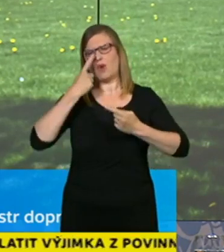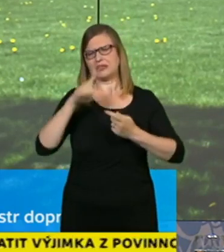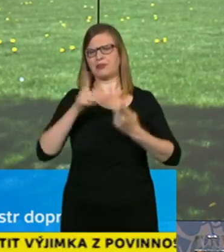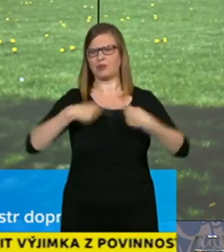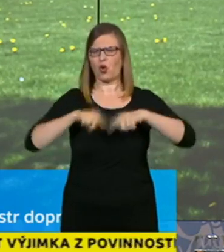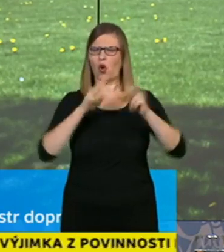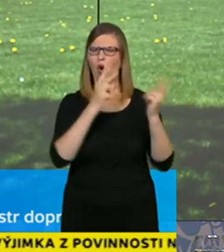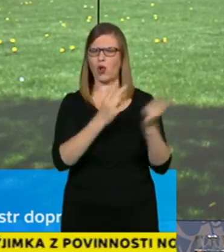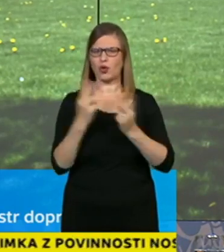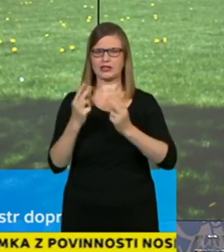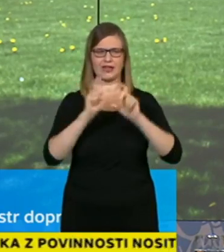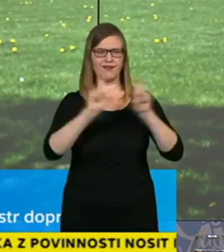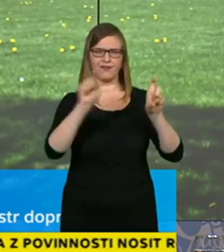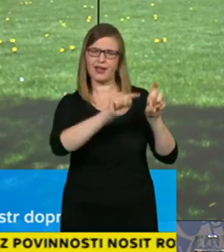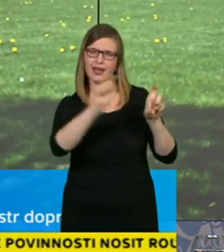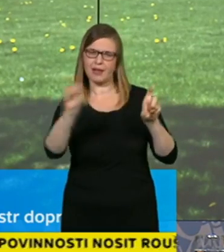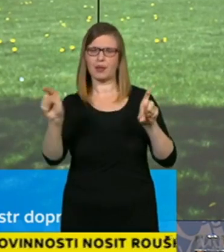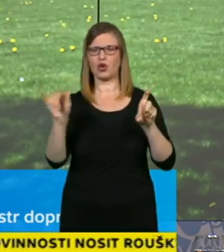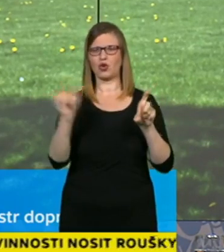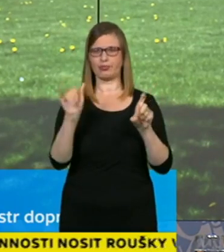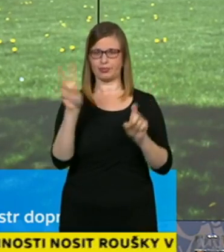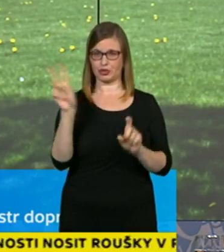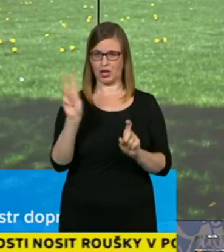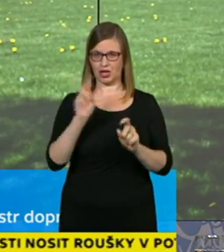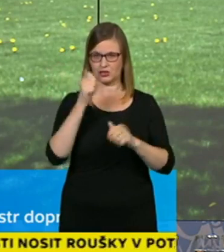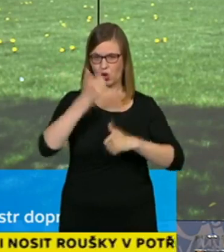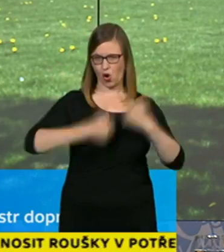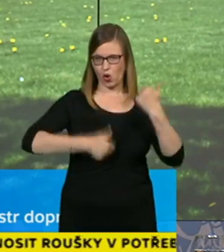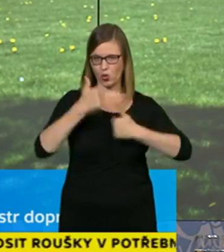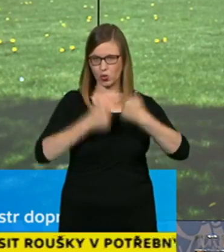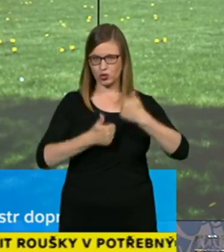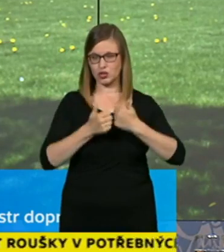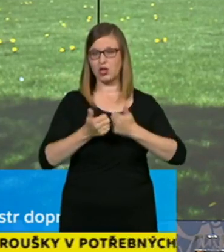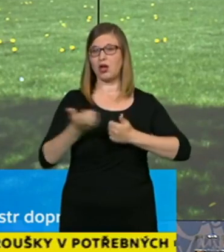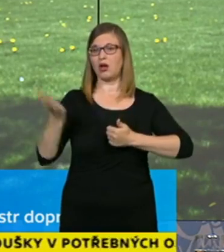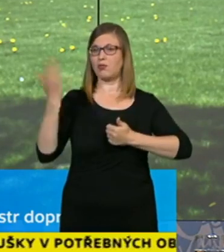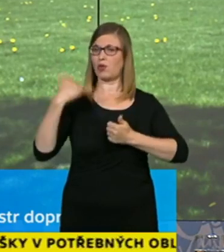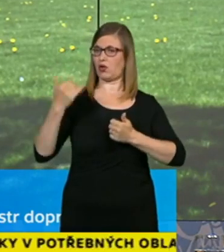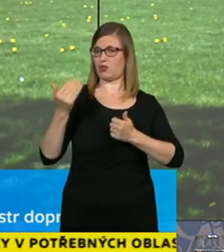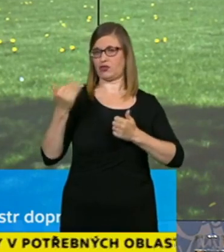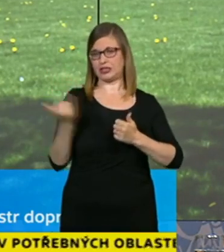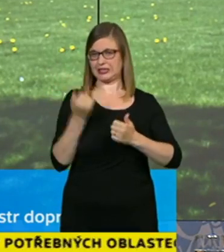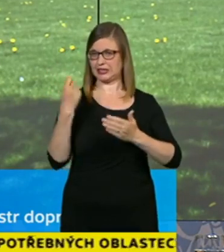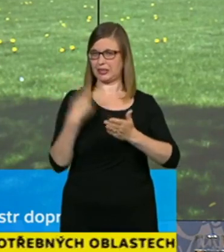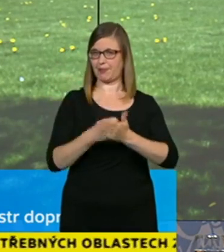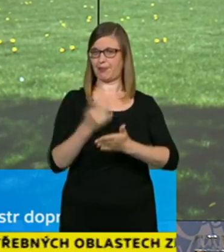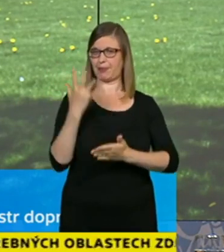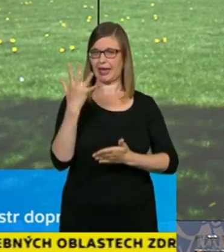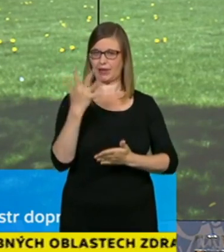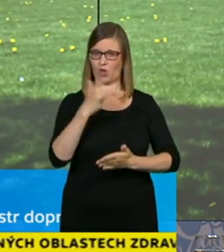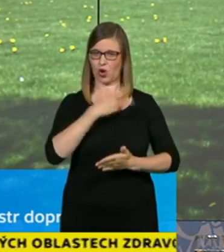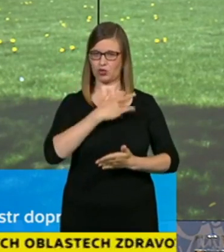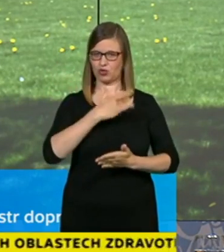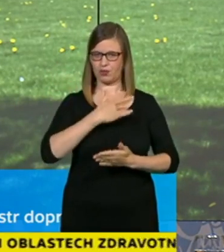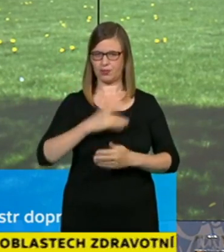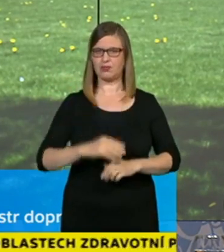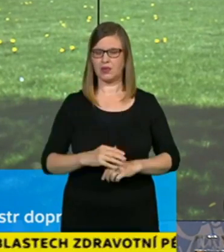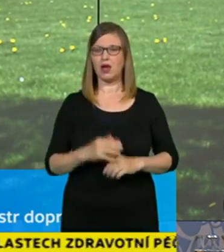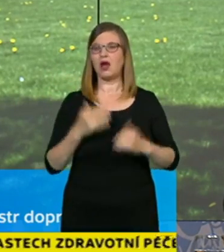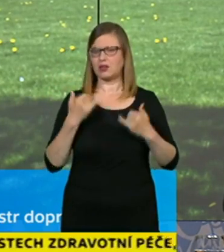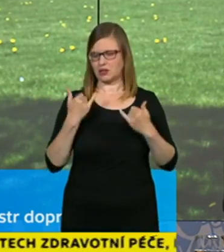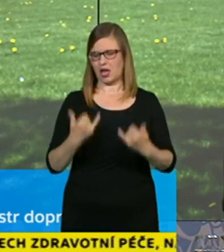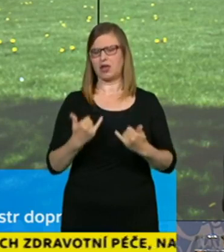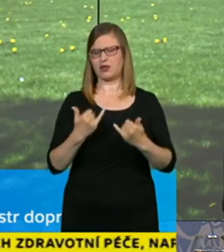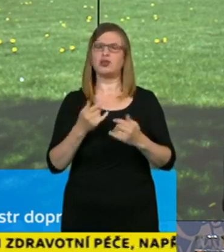hodnocení, které bylo vždycky realizováno prostřednictvím pětičlené komise v případě